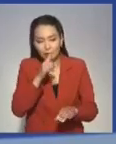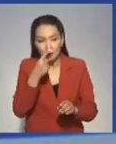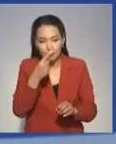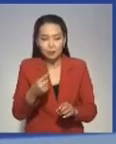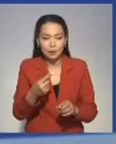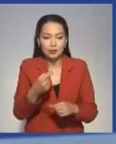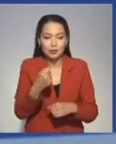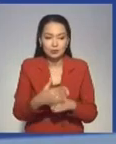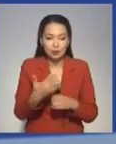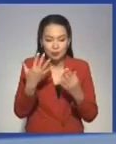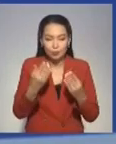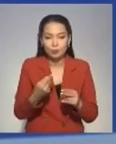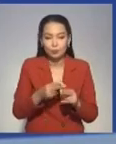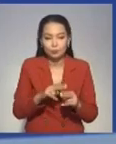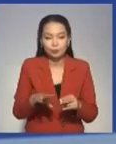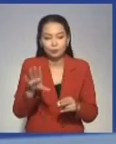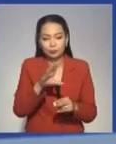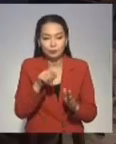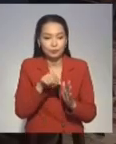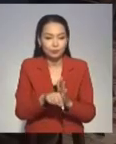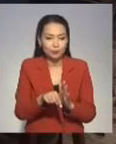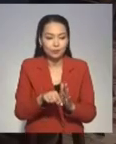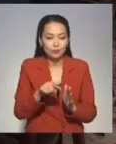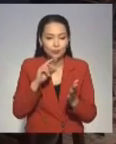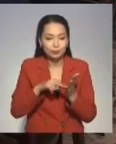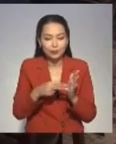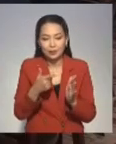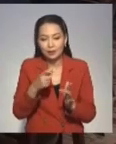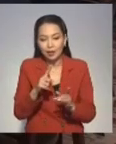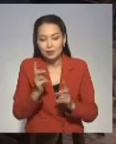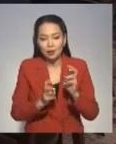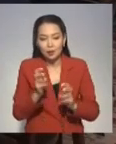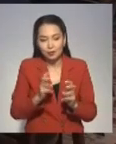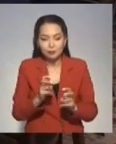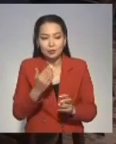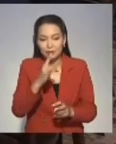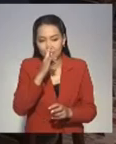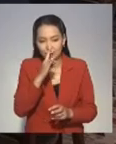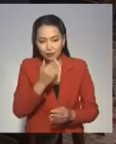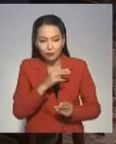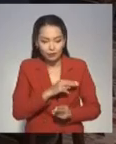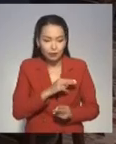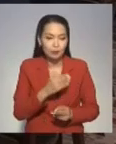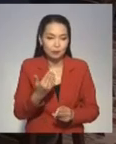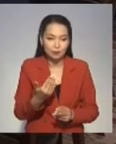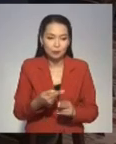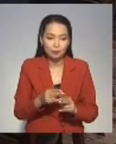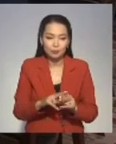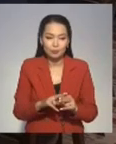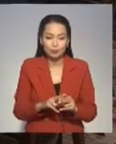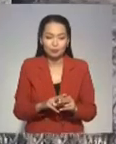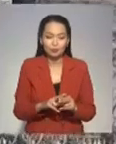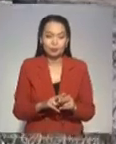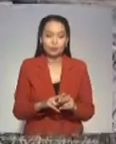Бейнеу-Бозой-Шымкент. Кроме того, мы заинтересованы в строительстве газоперерабатывающего завода на месторождении Кашаган мощностью 4 миллиарда кубометров в